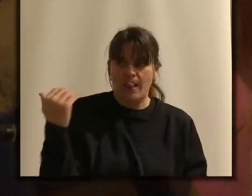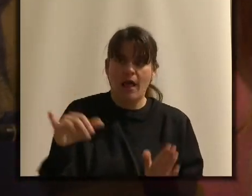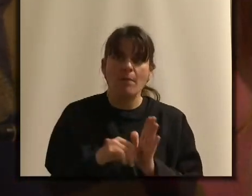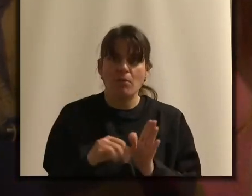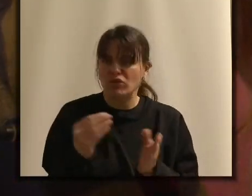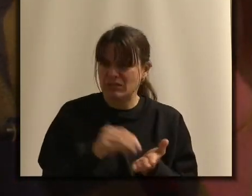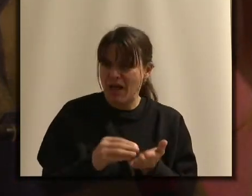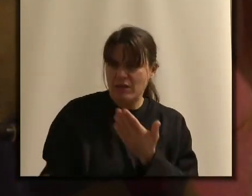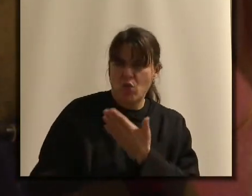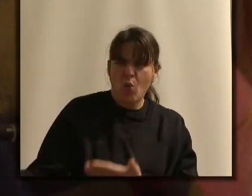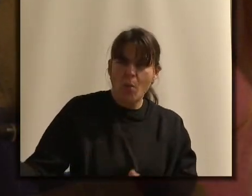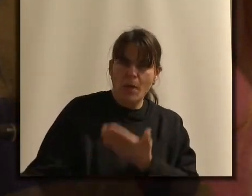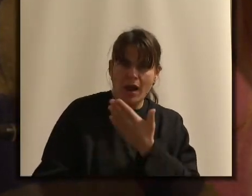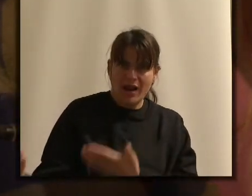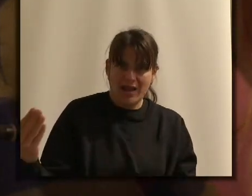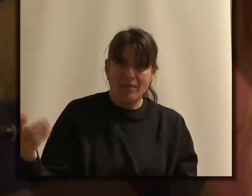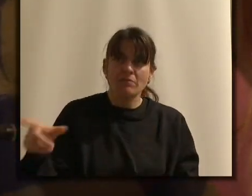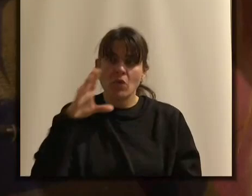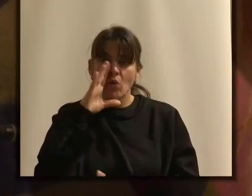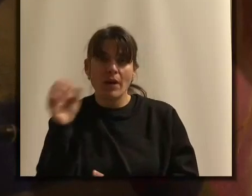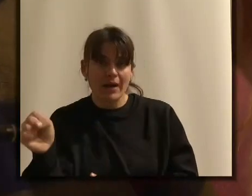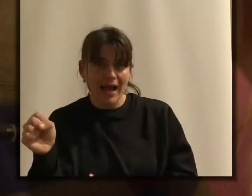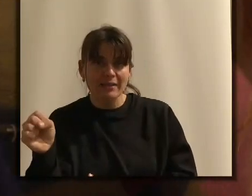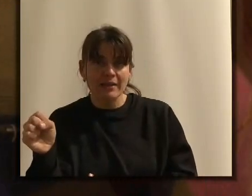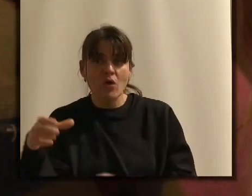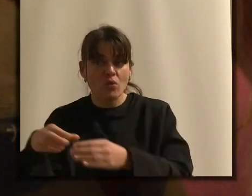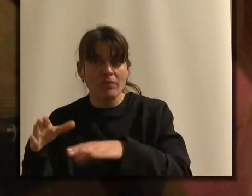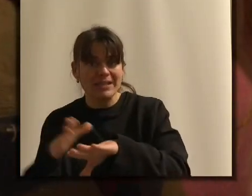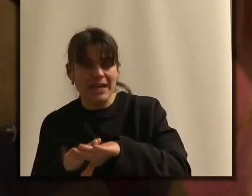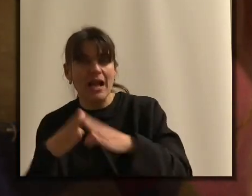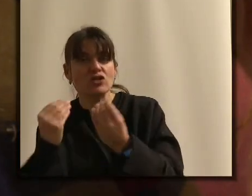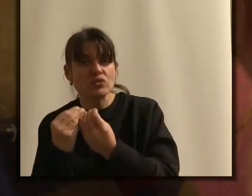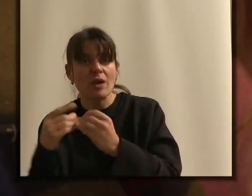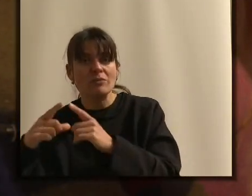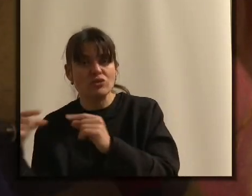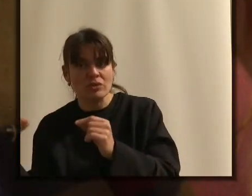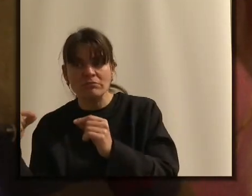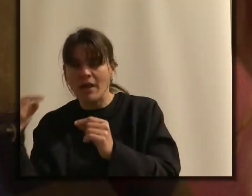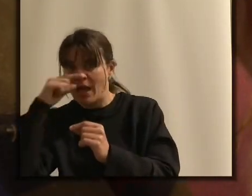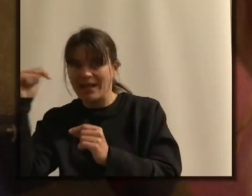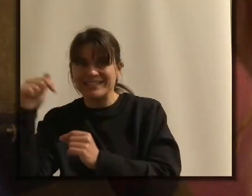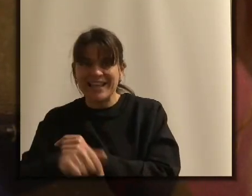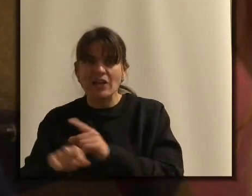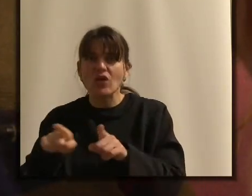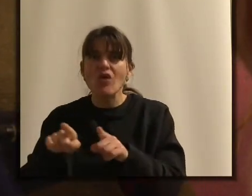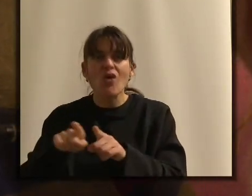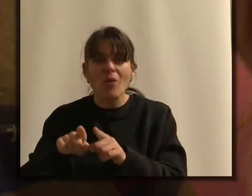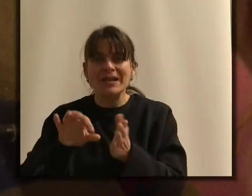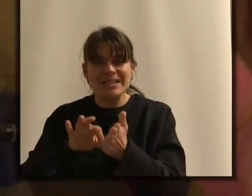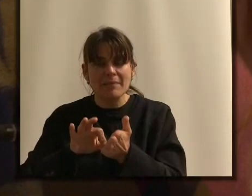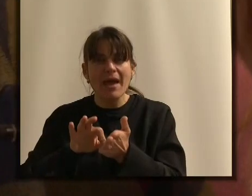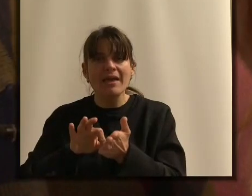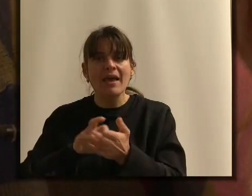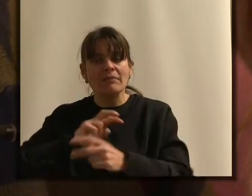ens comparem, per cert, governat per un acord entre Esquerra i Junts, on justament aquest any estan remunicipalitzant el